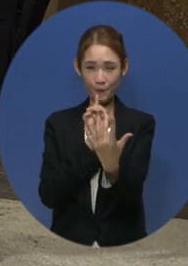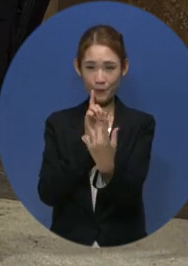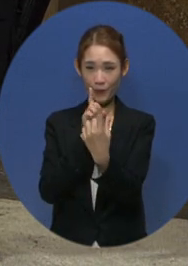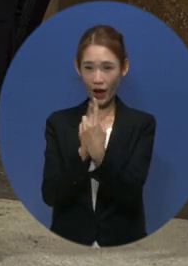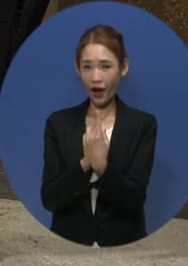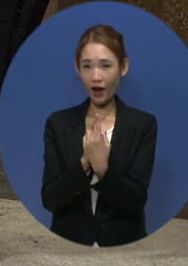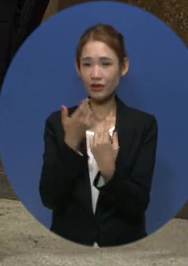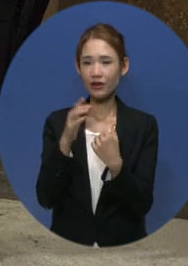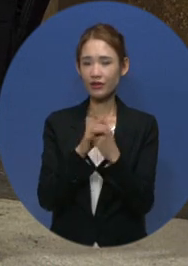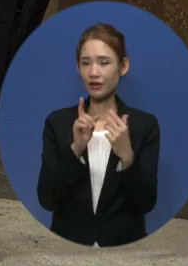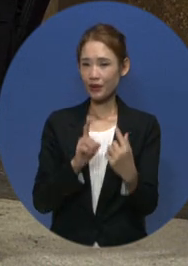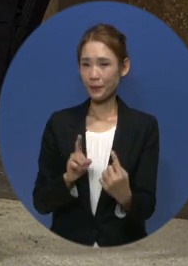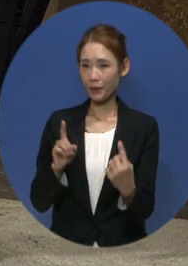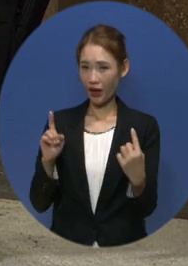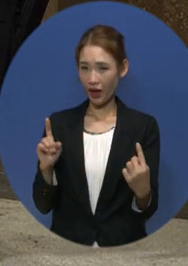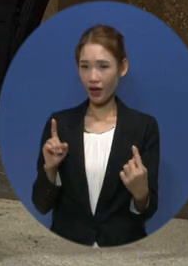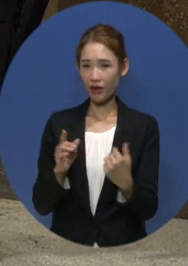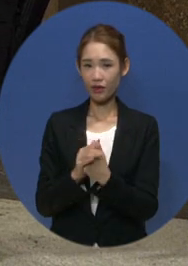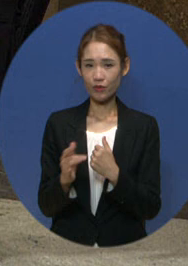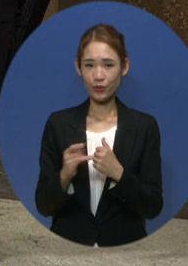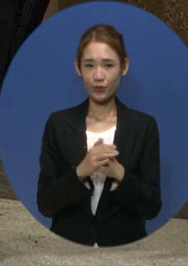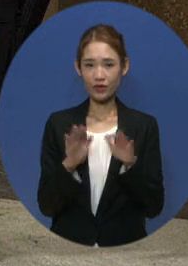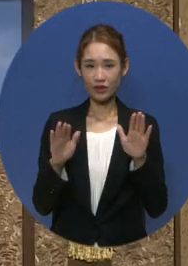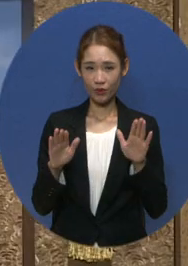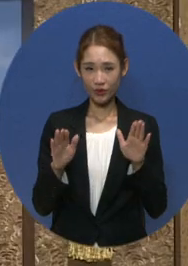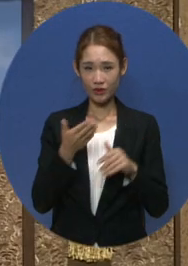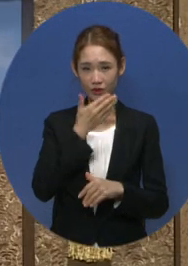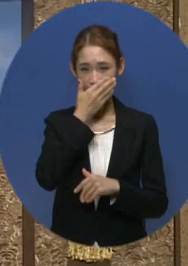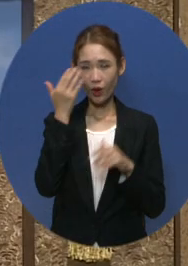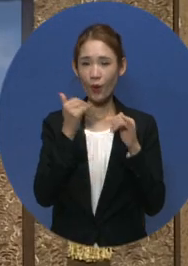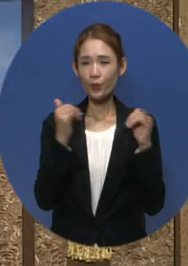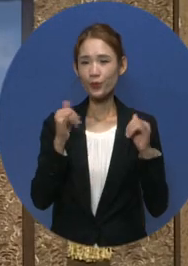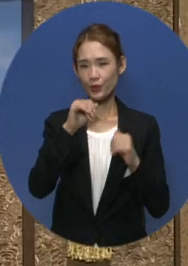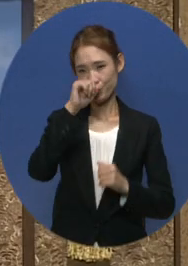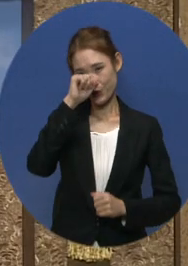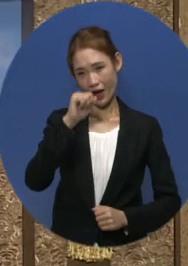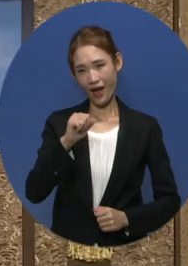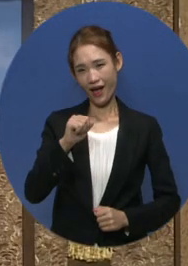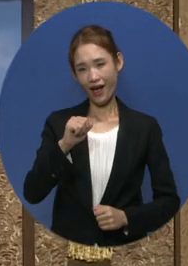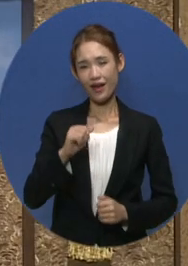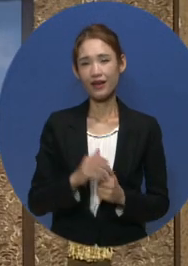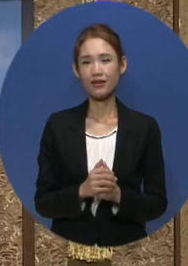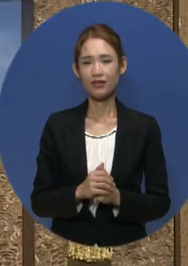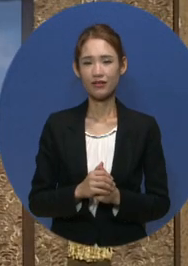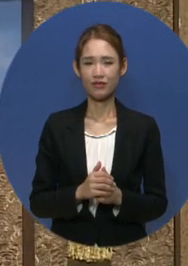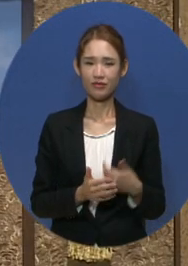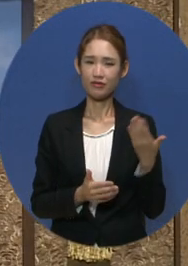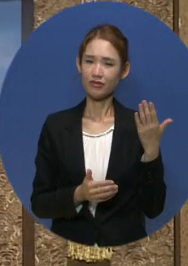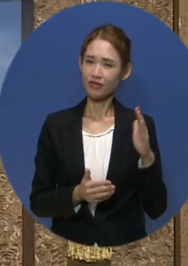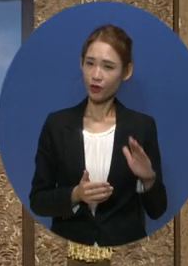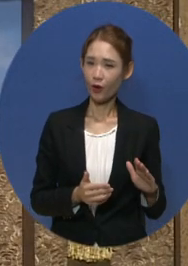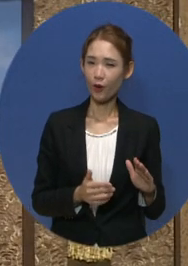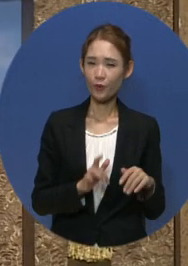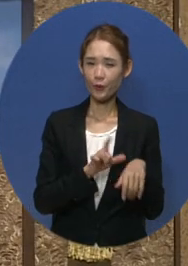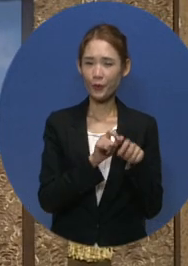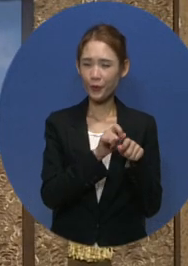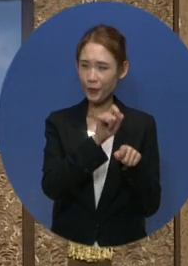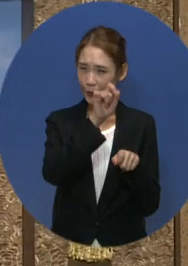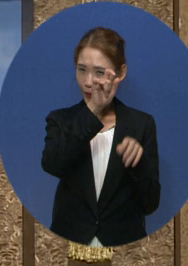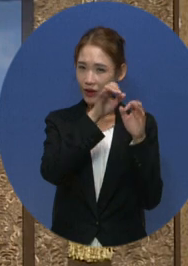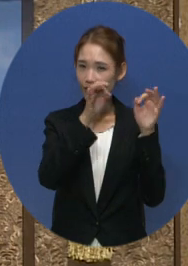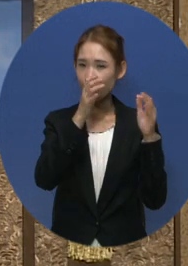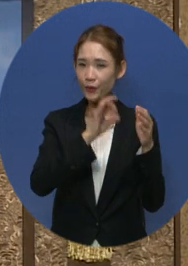비대면이었는데 이제 이번에는 이제 젊은 분들은 좀 좋아하시는 것 같더라고요. 예. 근데 이제 오랫동안